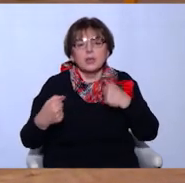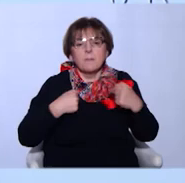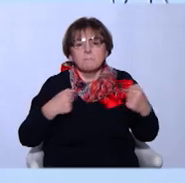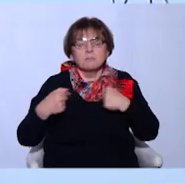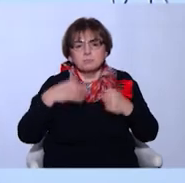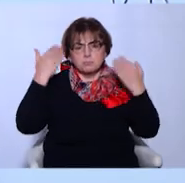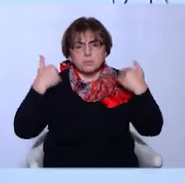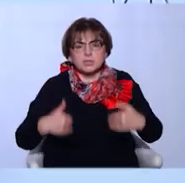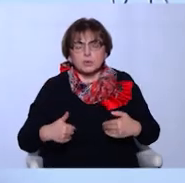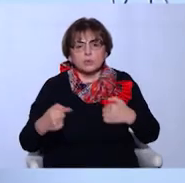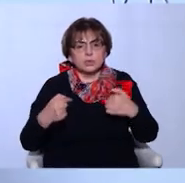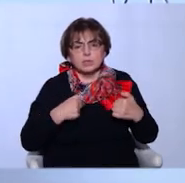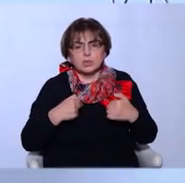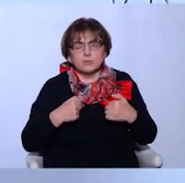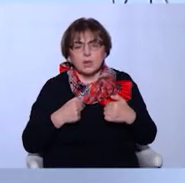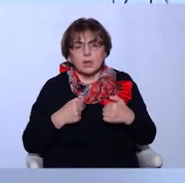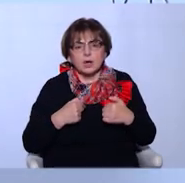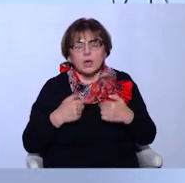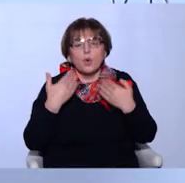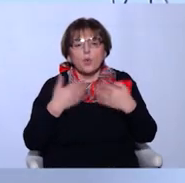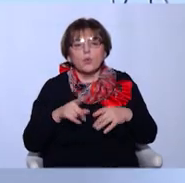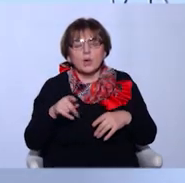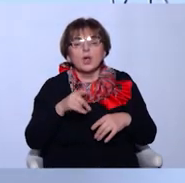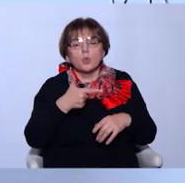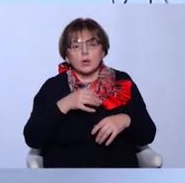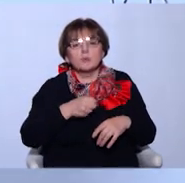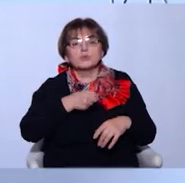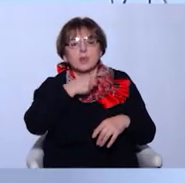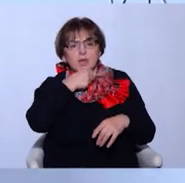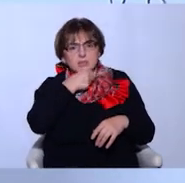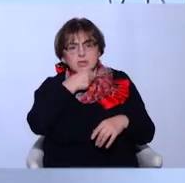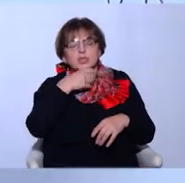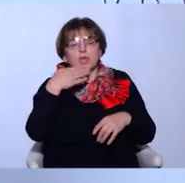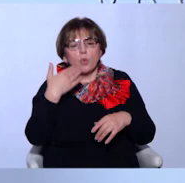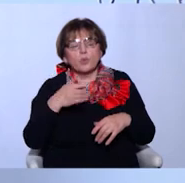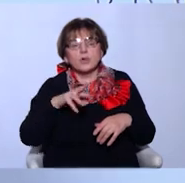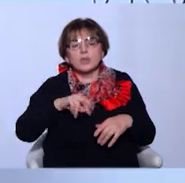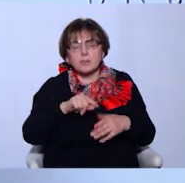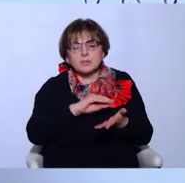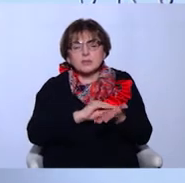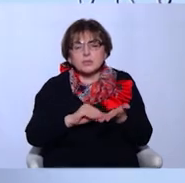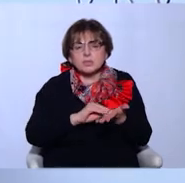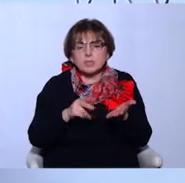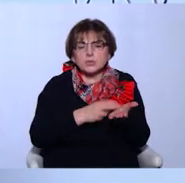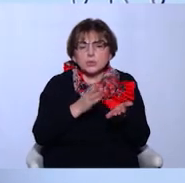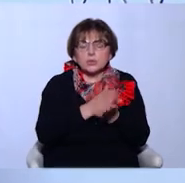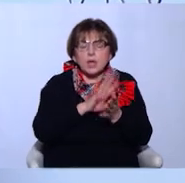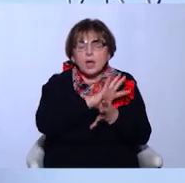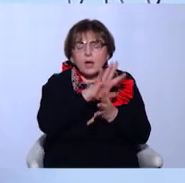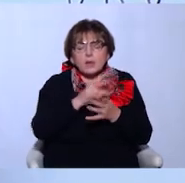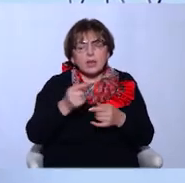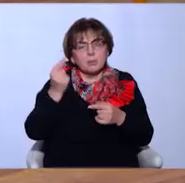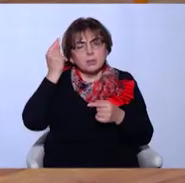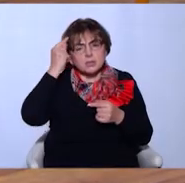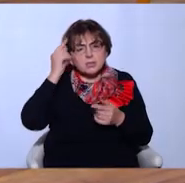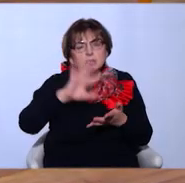ტანჯვა თქვენ ნახავთ სხვათა შორის უკვე ასაკშია გურამიშვილი როცა დავითიანს წერს და როგორ ახსოვს ისიც კი